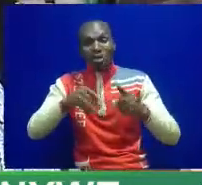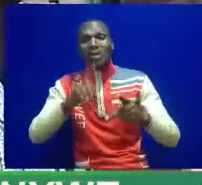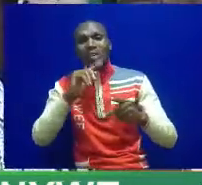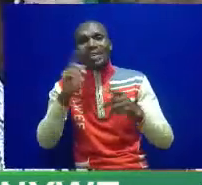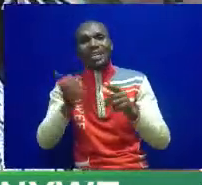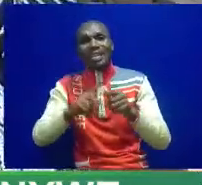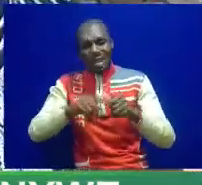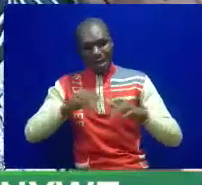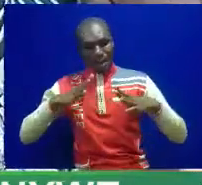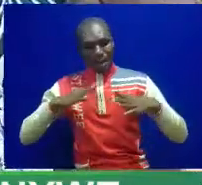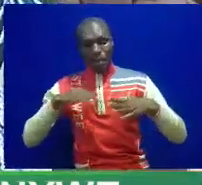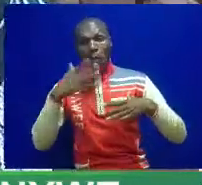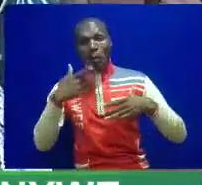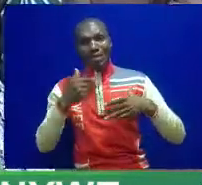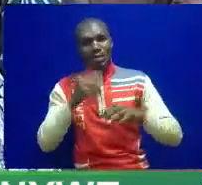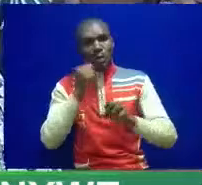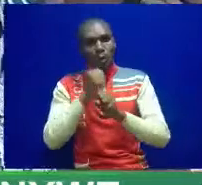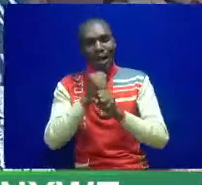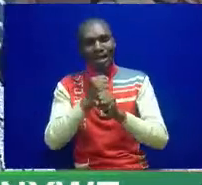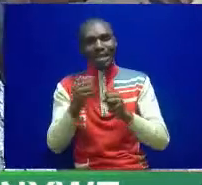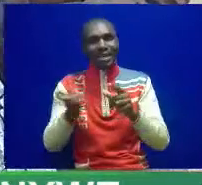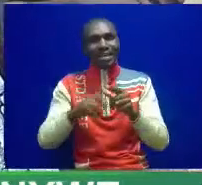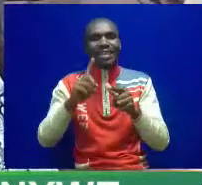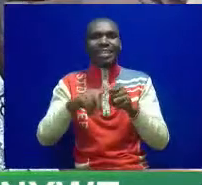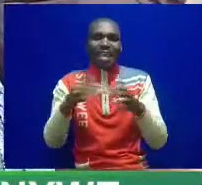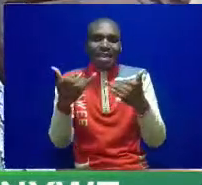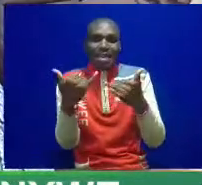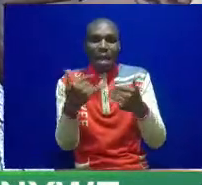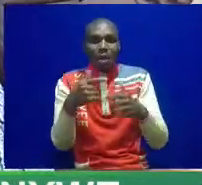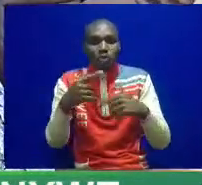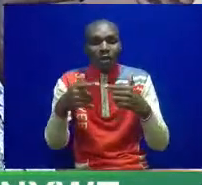nebuwa tabantongu pata itoko nindachiga asichiyabo.